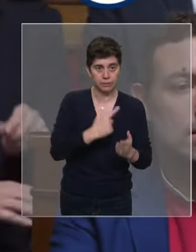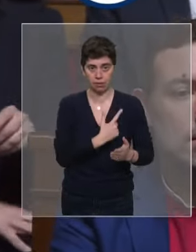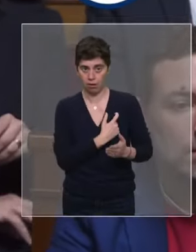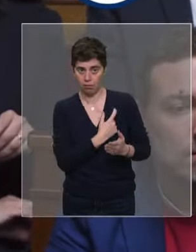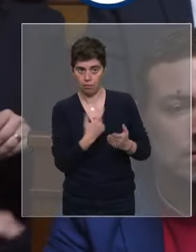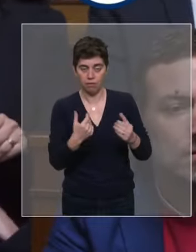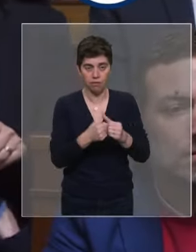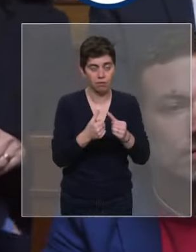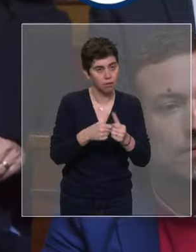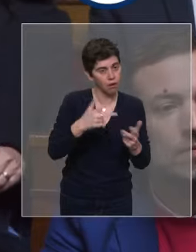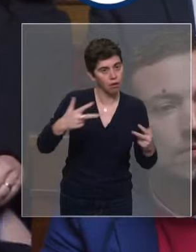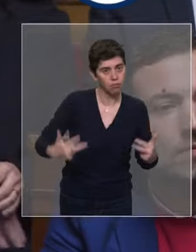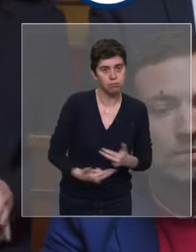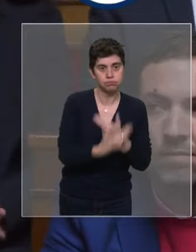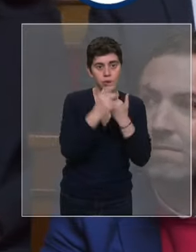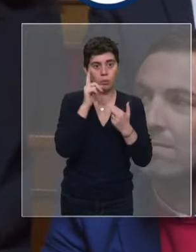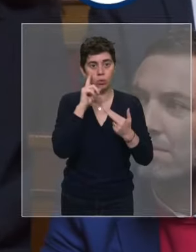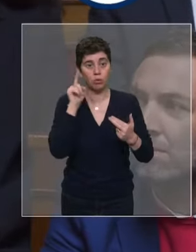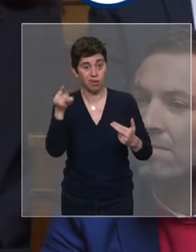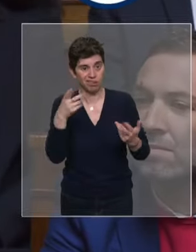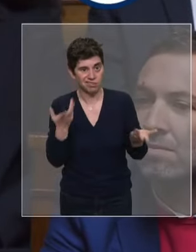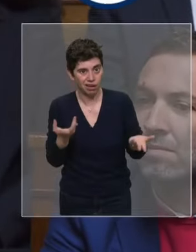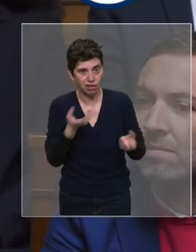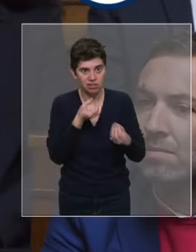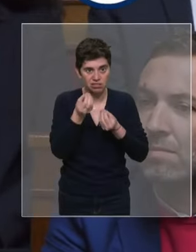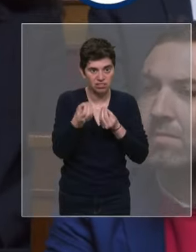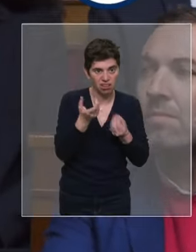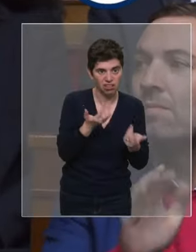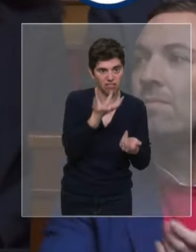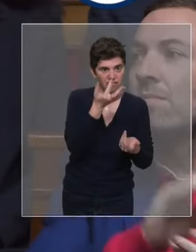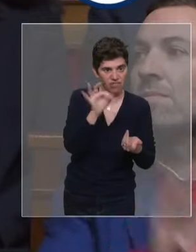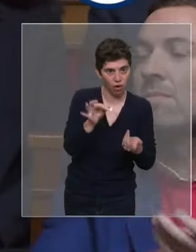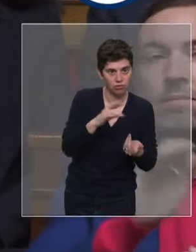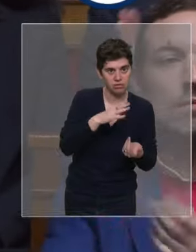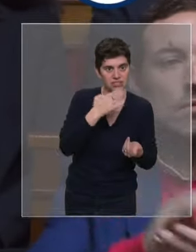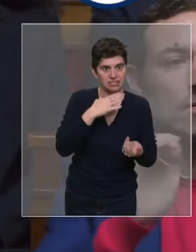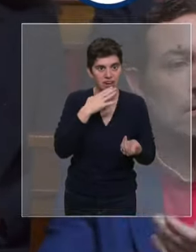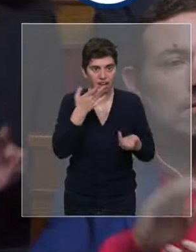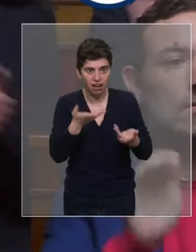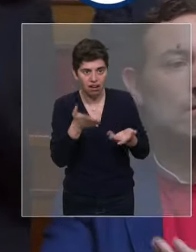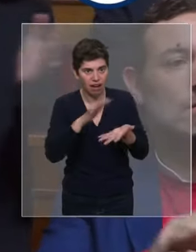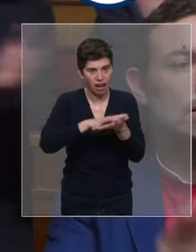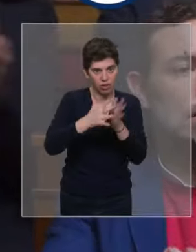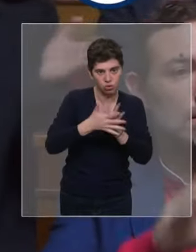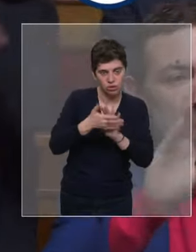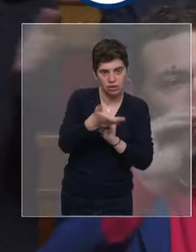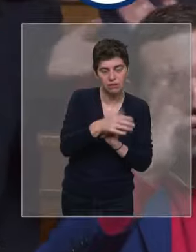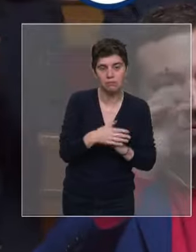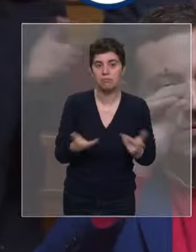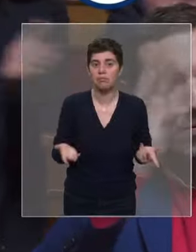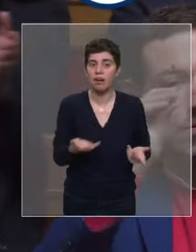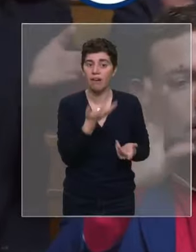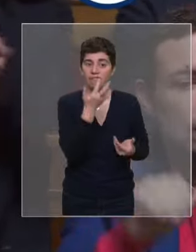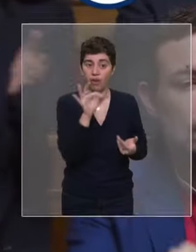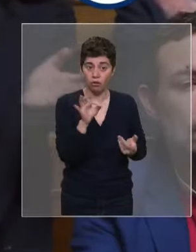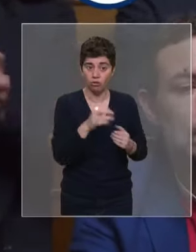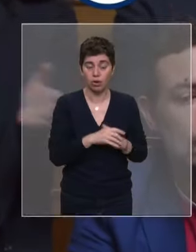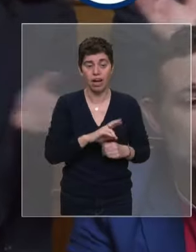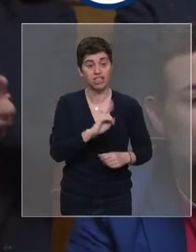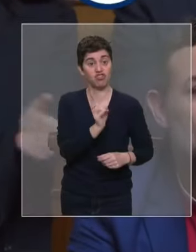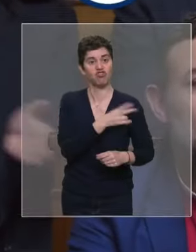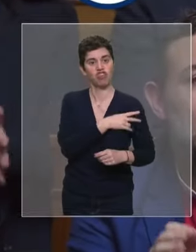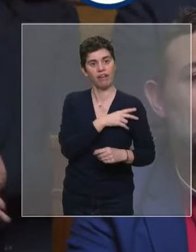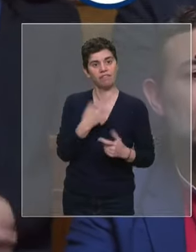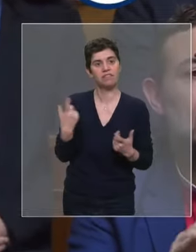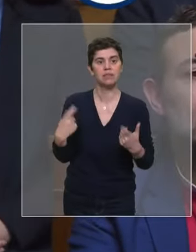de la France l'associée d'Israël dans ce génocide. La France, le chef de la diplomatie